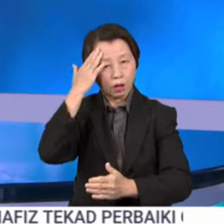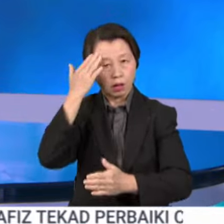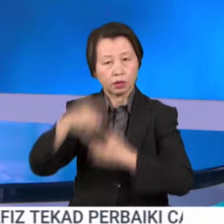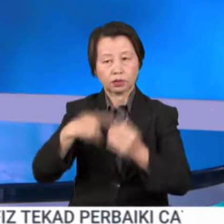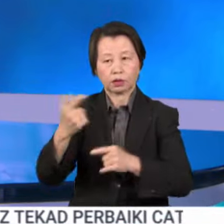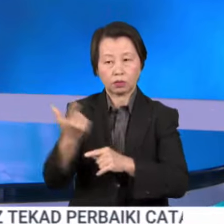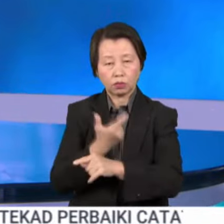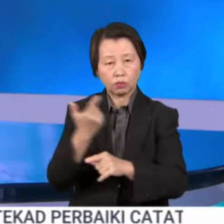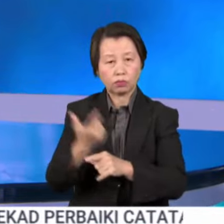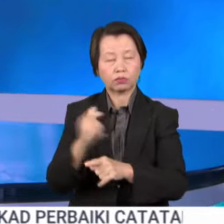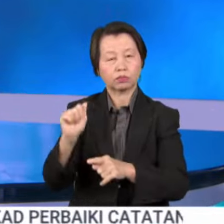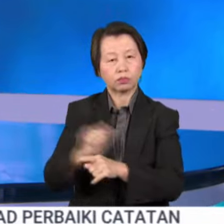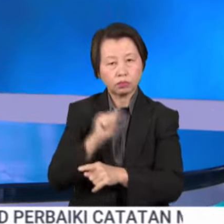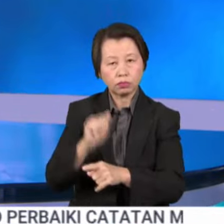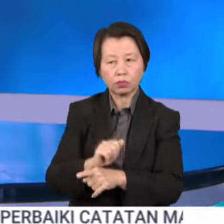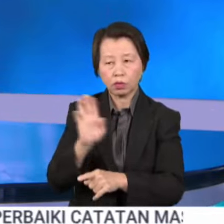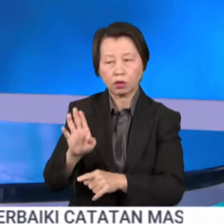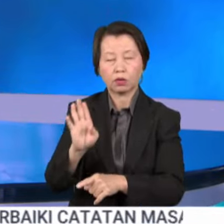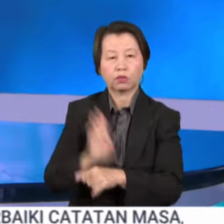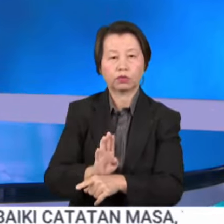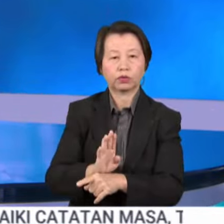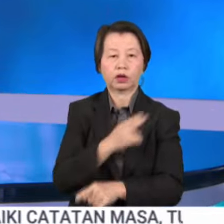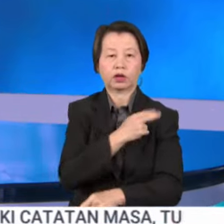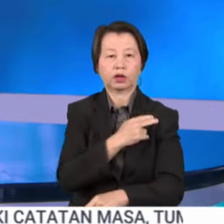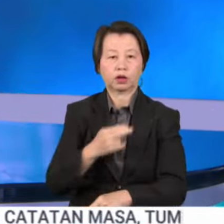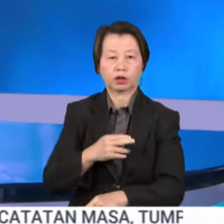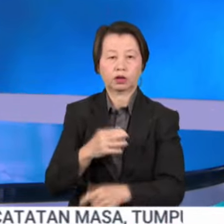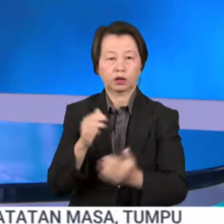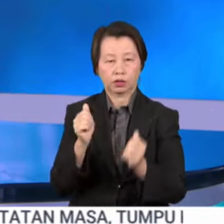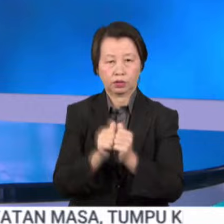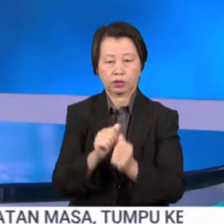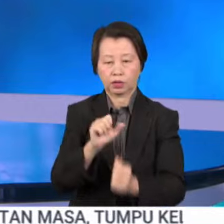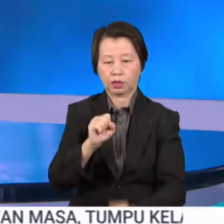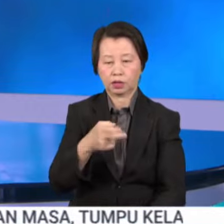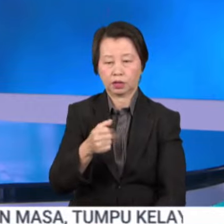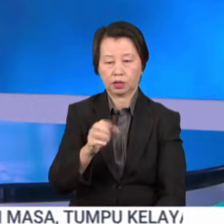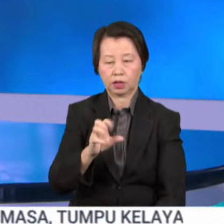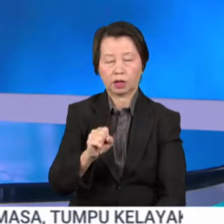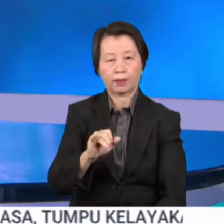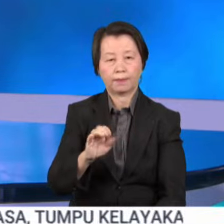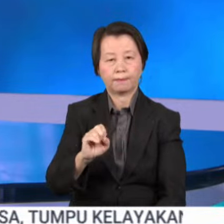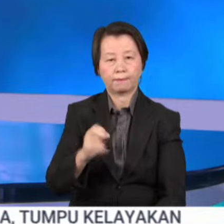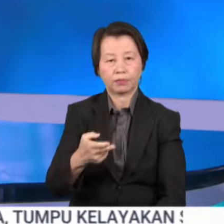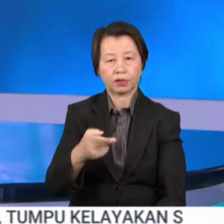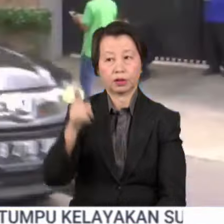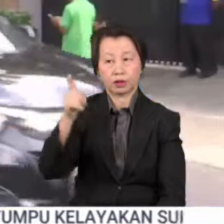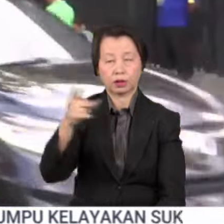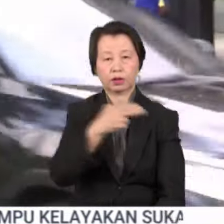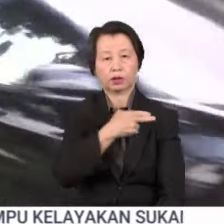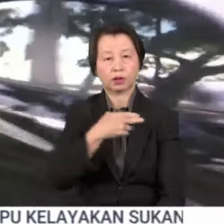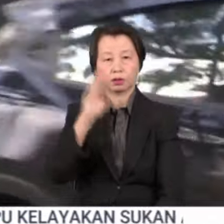amalan budaya Indonesia. Laporan lanjut bersama-sama Samsia Samsi di Bandung, Indonesia.